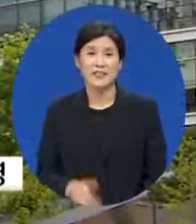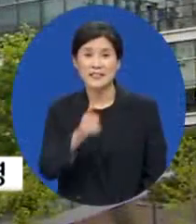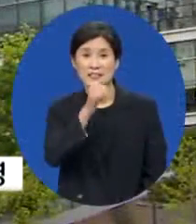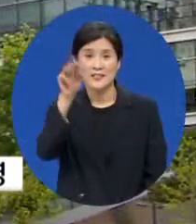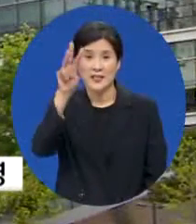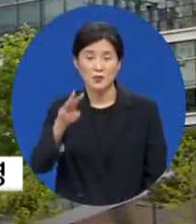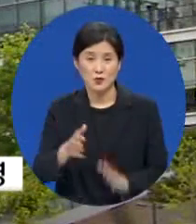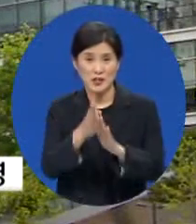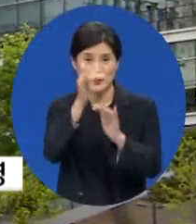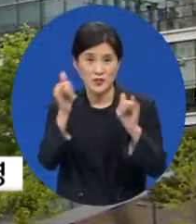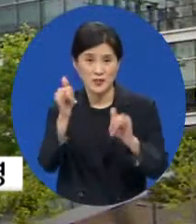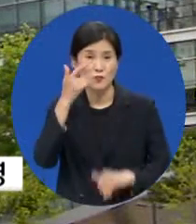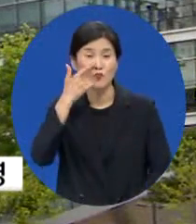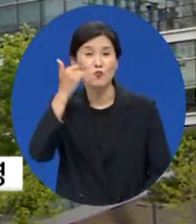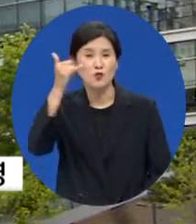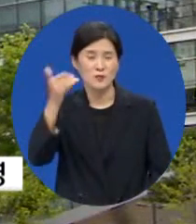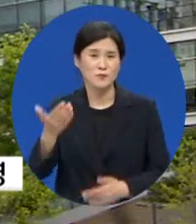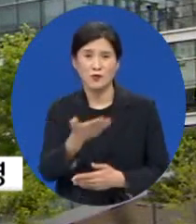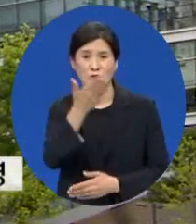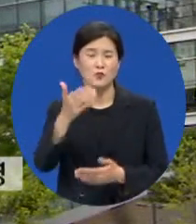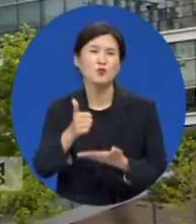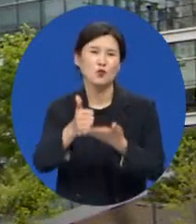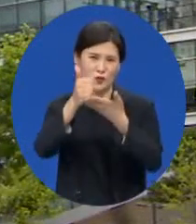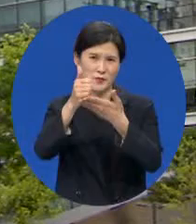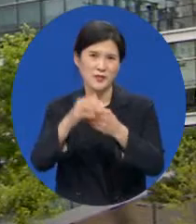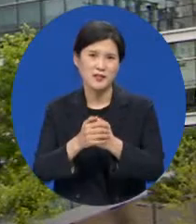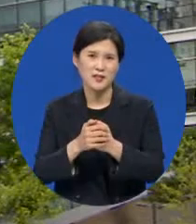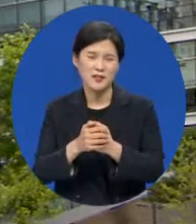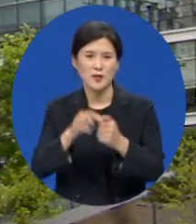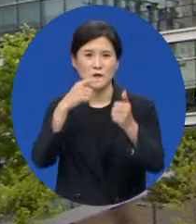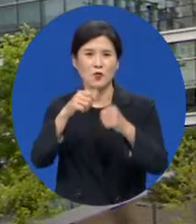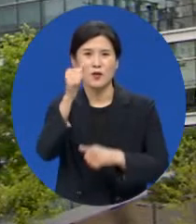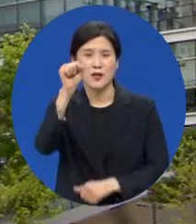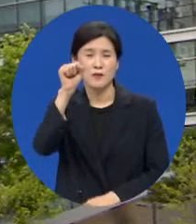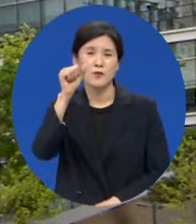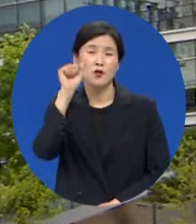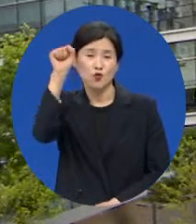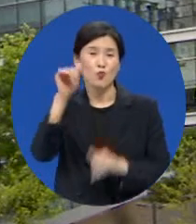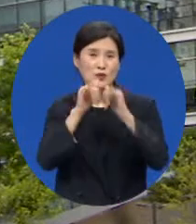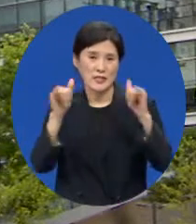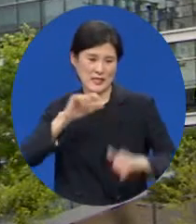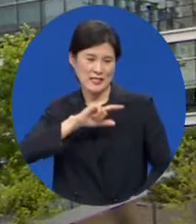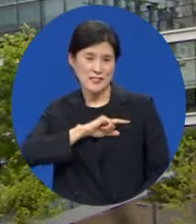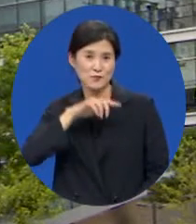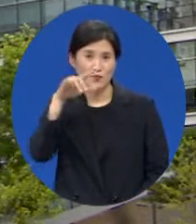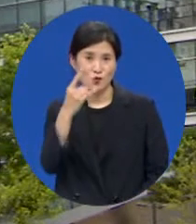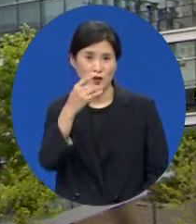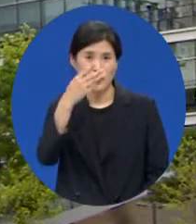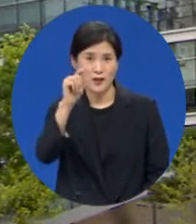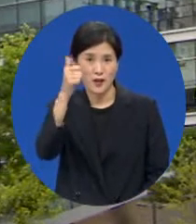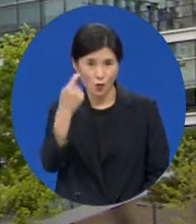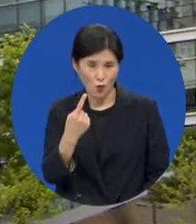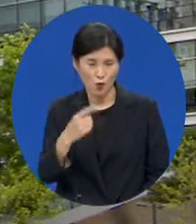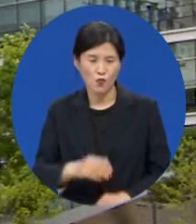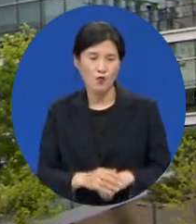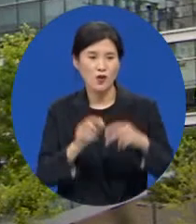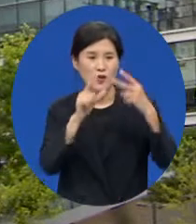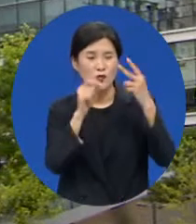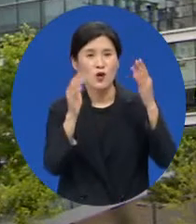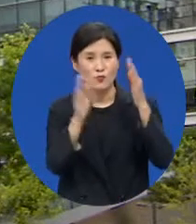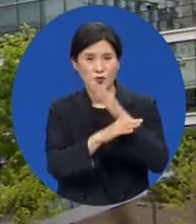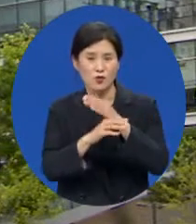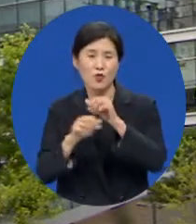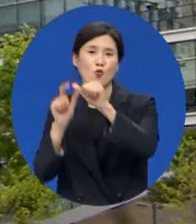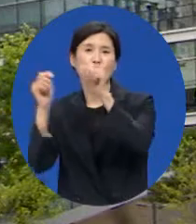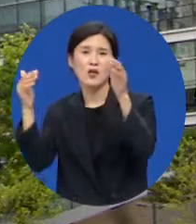존경하는 3종 시민 그리고 가 꿈의 여러분 세종시 교육감 후보 최태호 인사드립니다 지난 2월부터 4개월